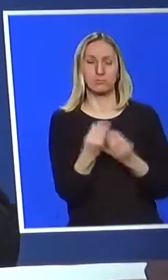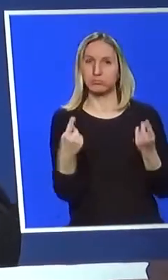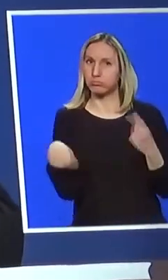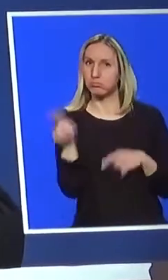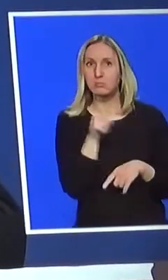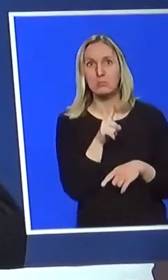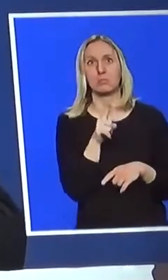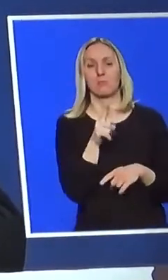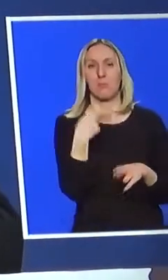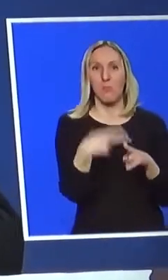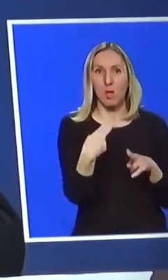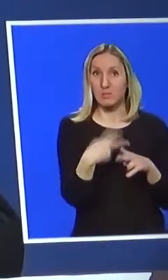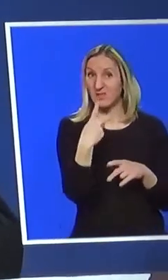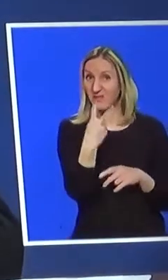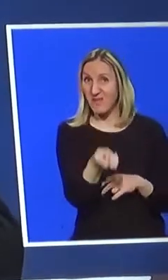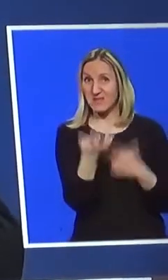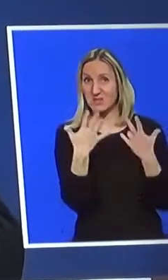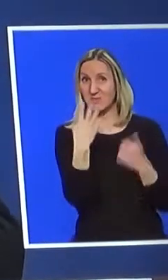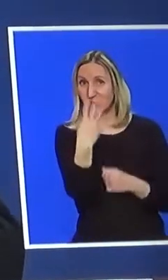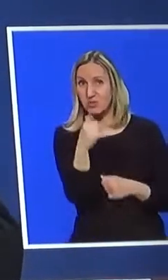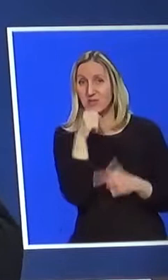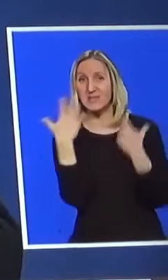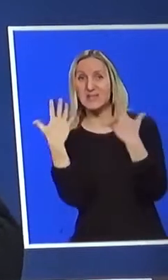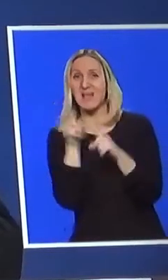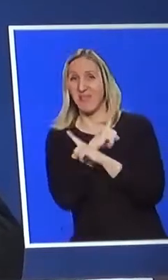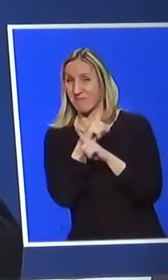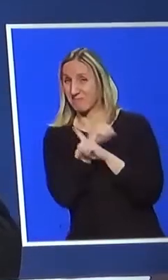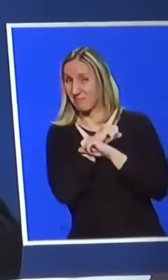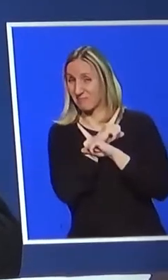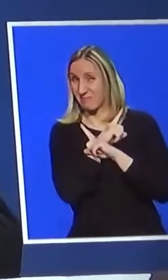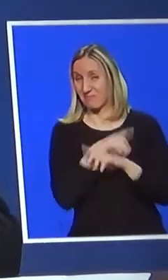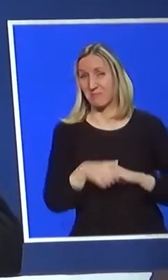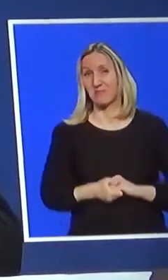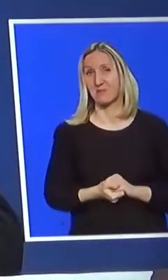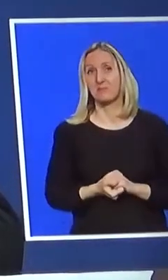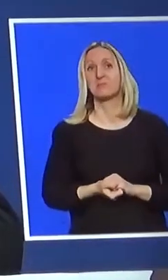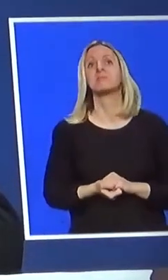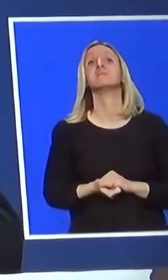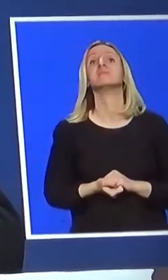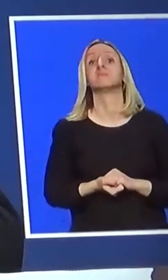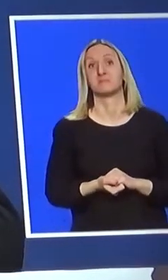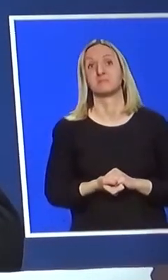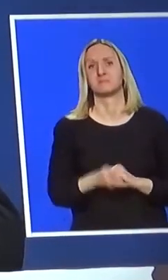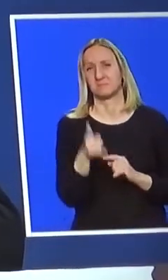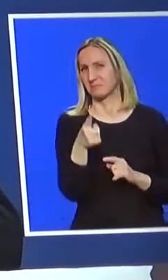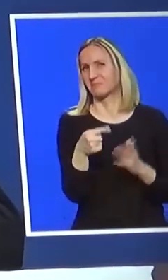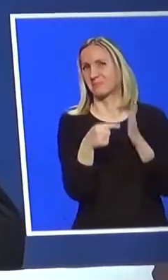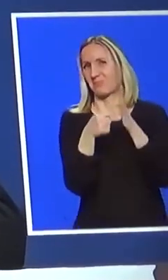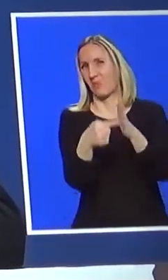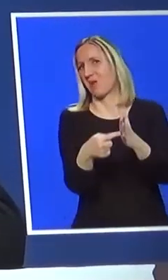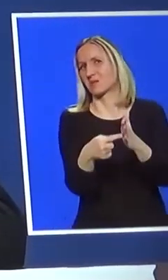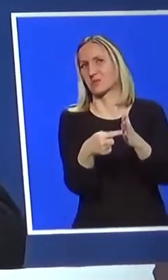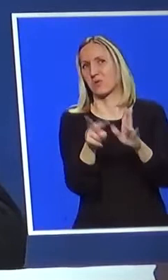od 284 pozitivnih i 7 umrlih, što nesumnjivo ukazuje da se